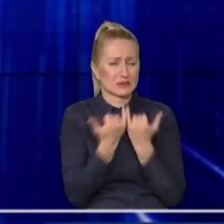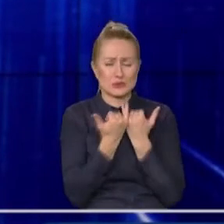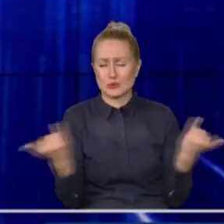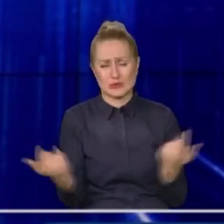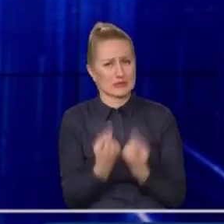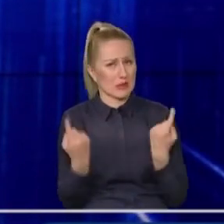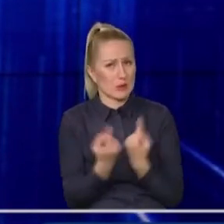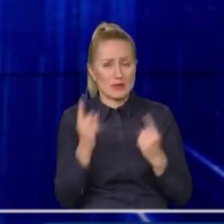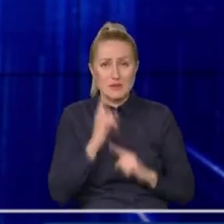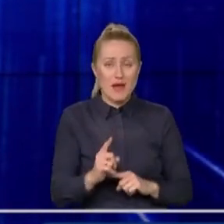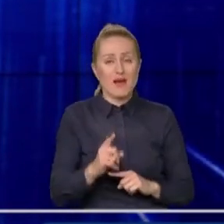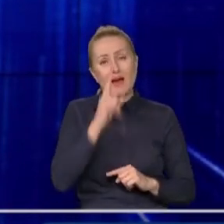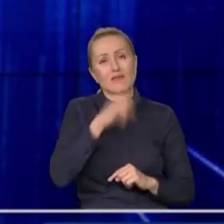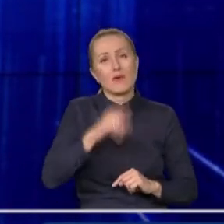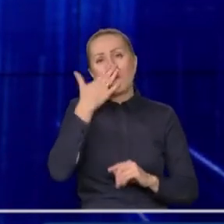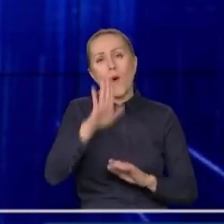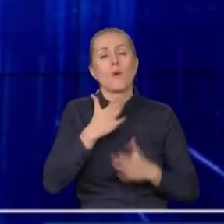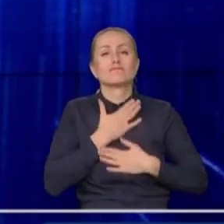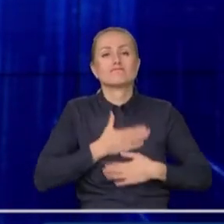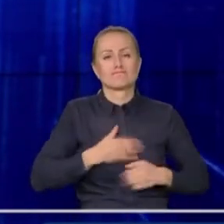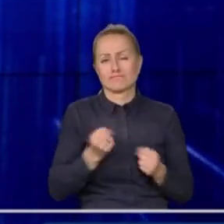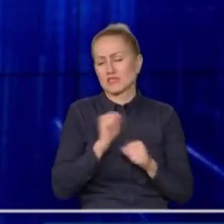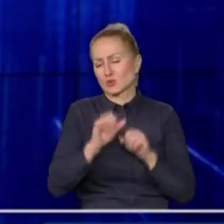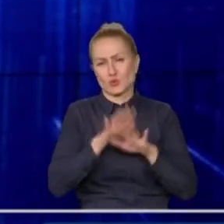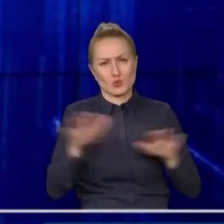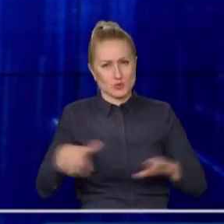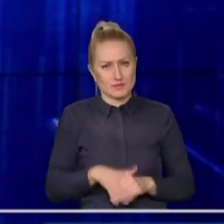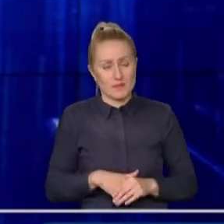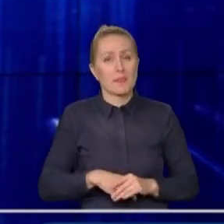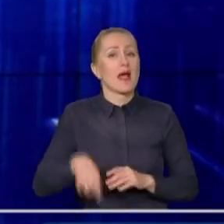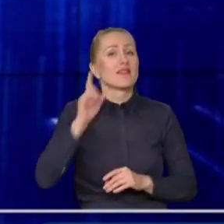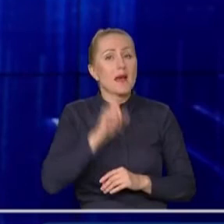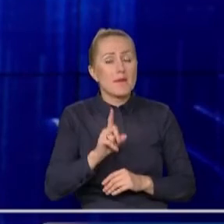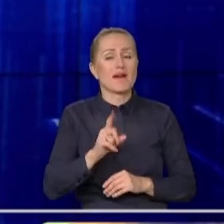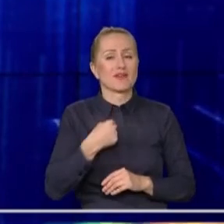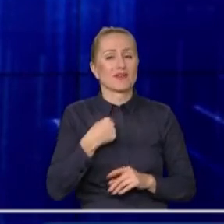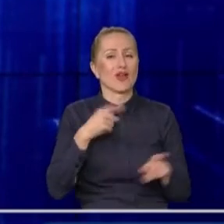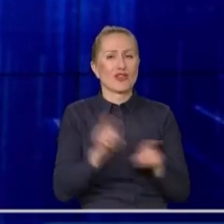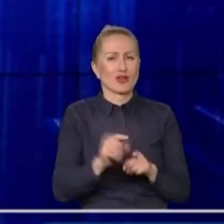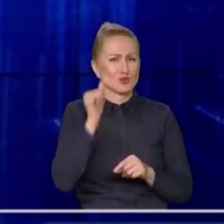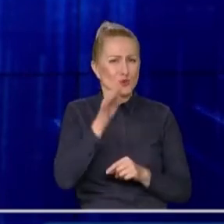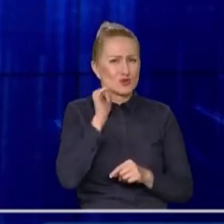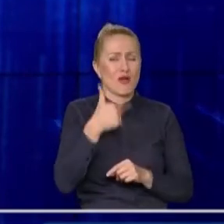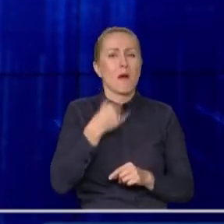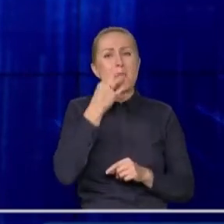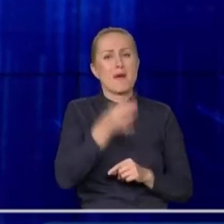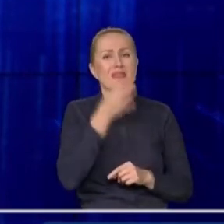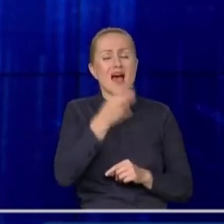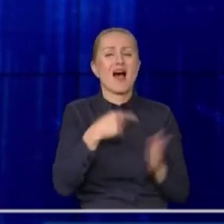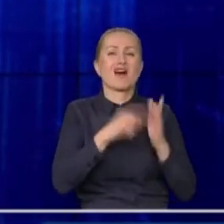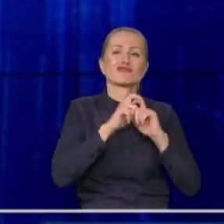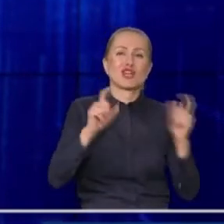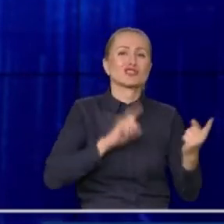niebezpieczne sytuacje, tych objawów sympatii jest bardzo dużo. Naprawdę ja też niemal codziennie pytam w trakcie